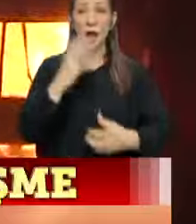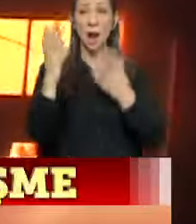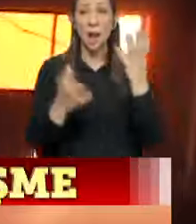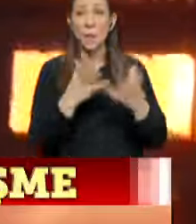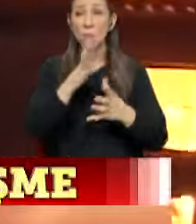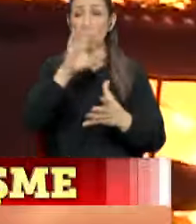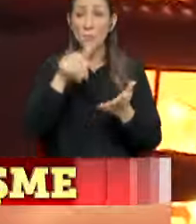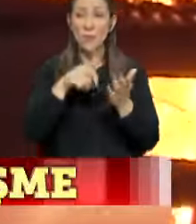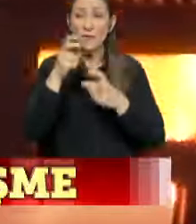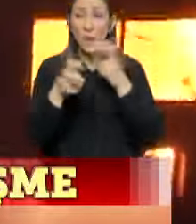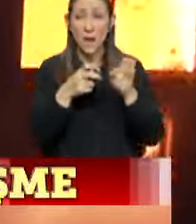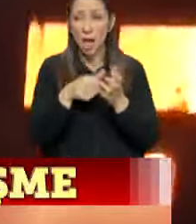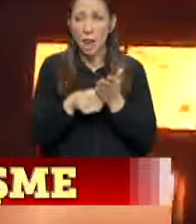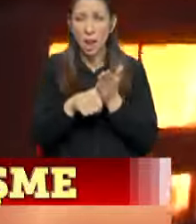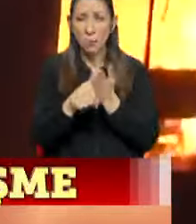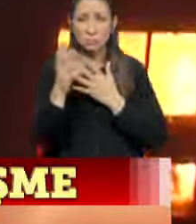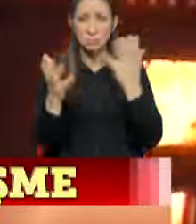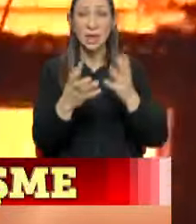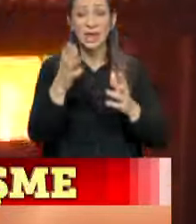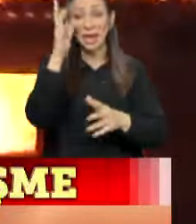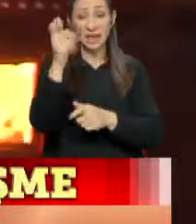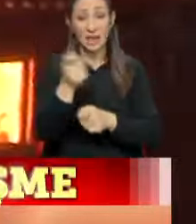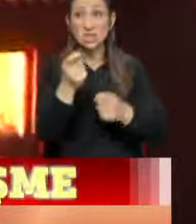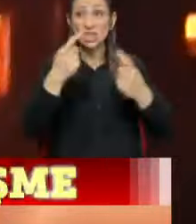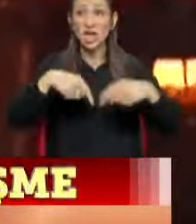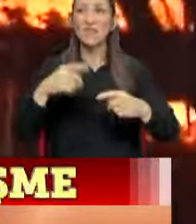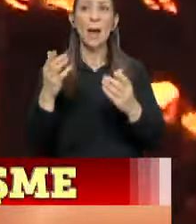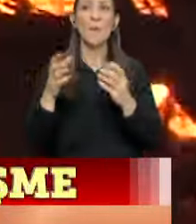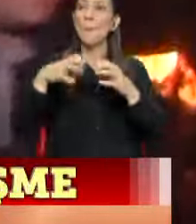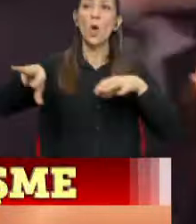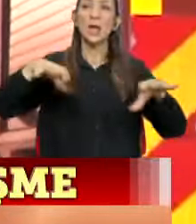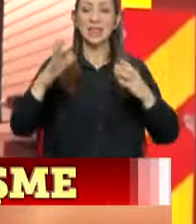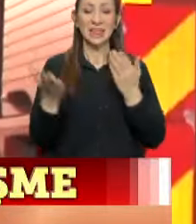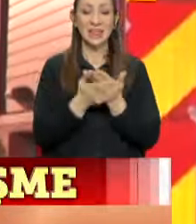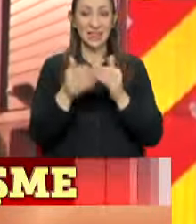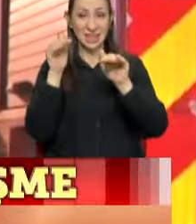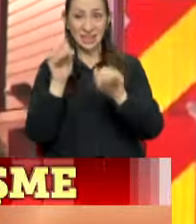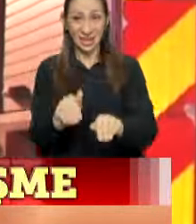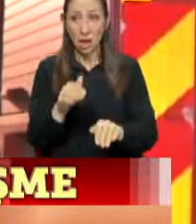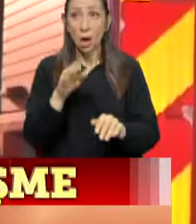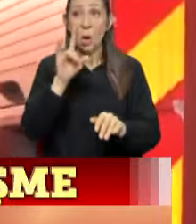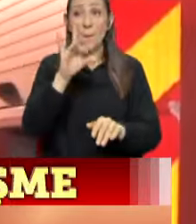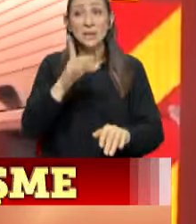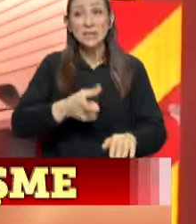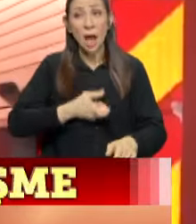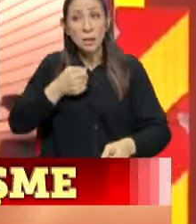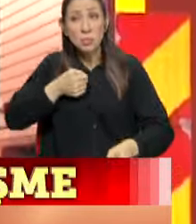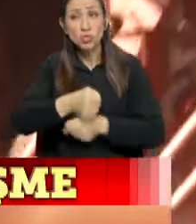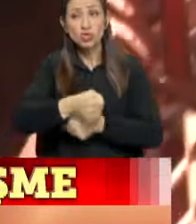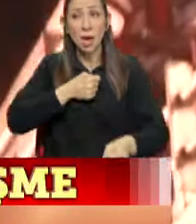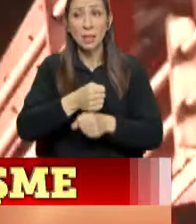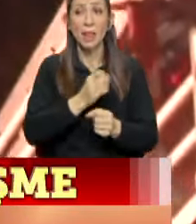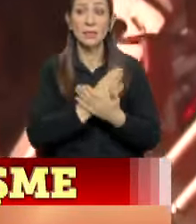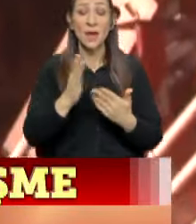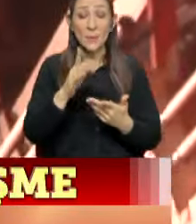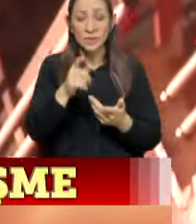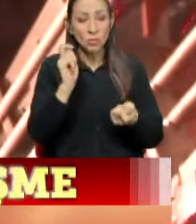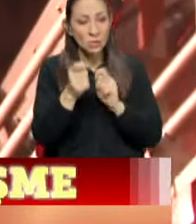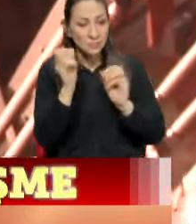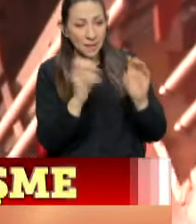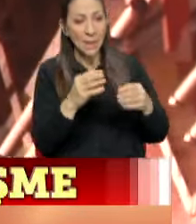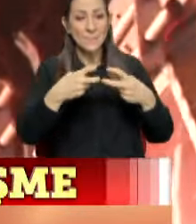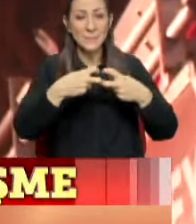Alevler tüm fabrikayı sardı. İtfaiye ekiplerine çevre bölgelerden de destek geldi. Yangınla mücadele 15 saattir devam ediyor. Geri dönüşüm